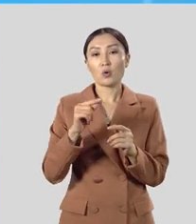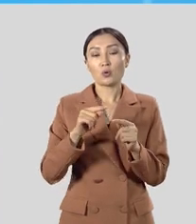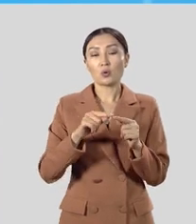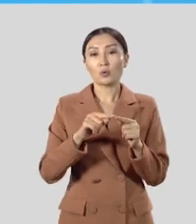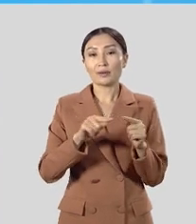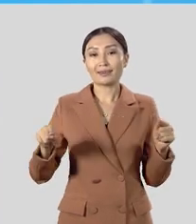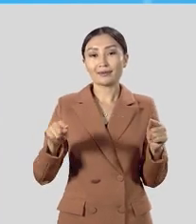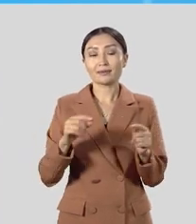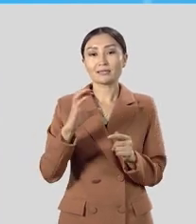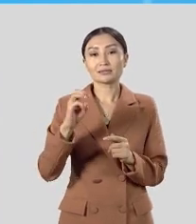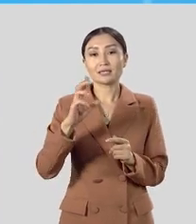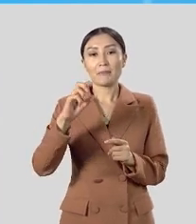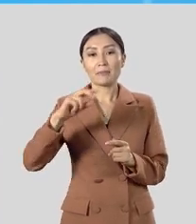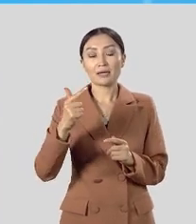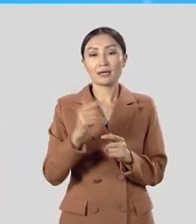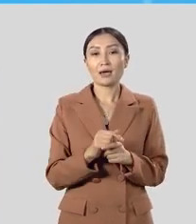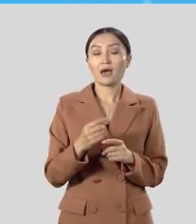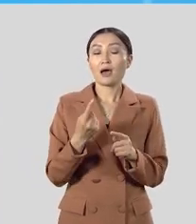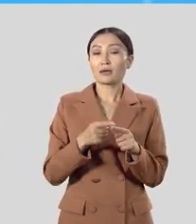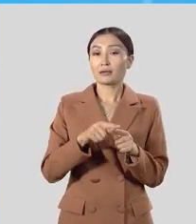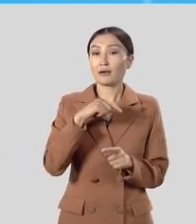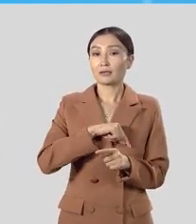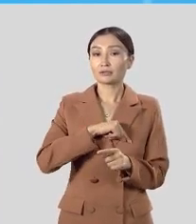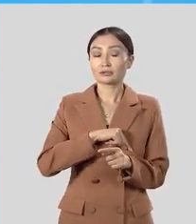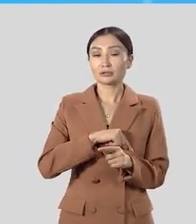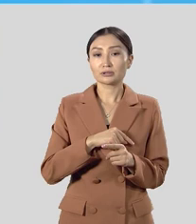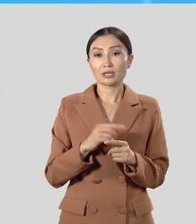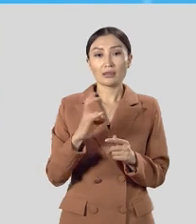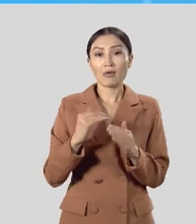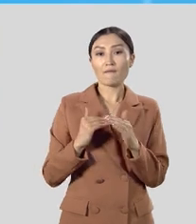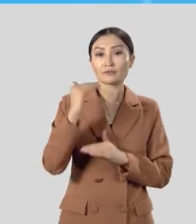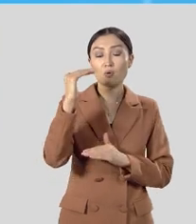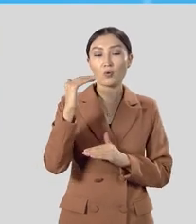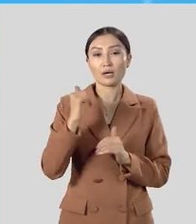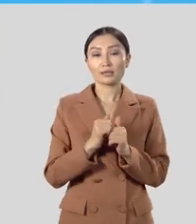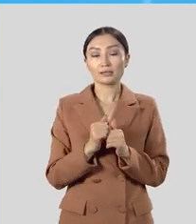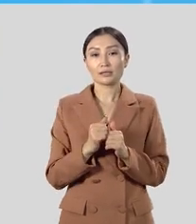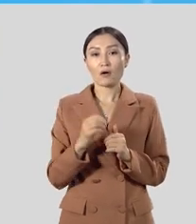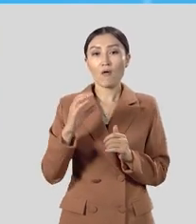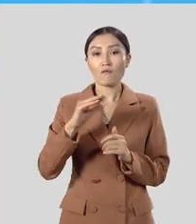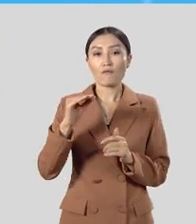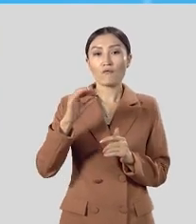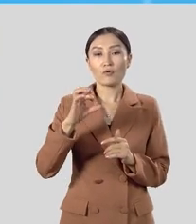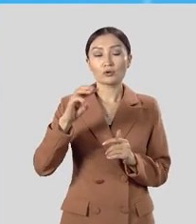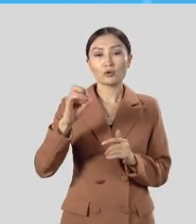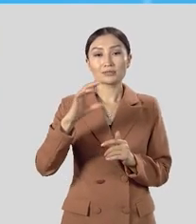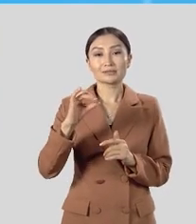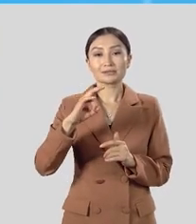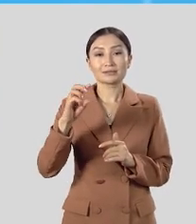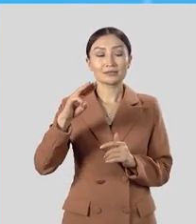удлиненный стебель. Циогелиофиты характеризуются относительно невысокой интенсивностью фотосинтеза.